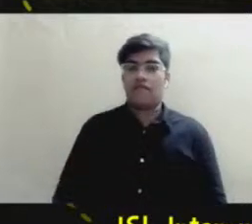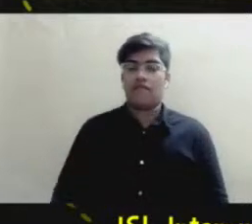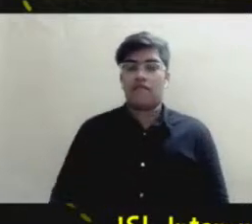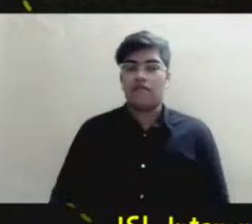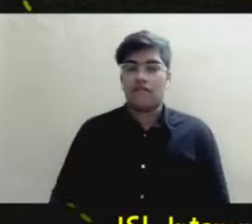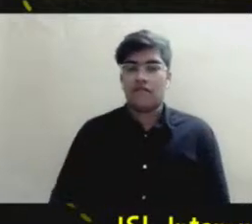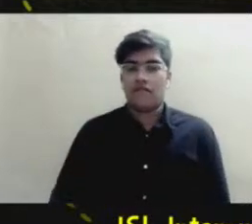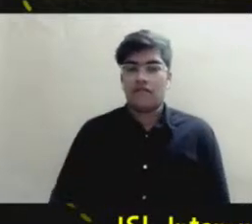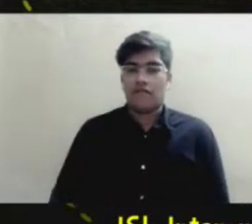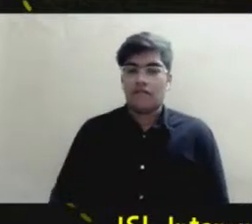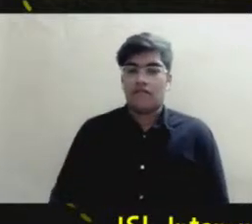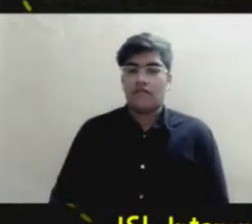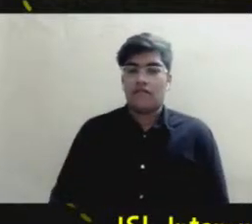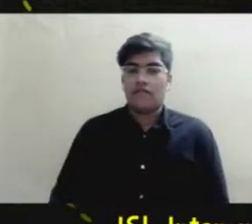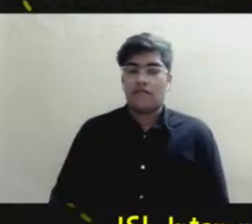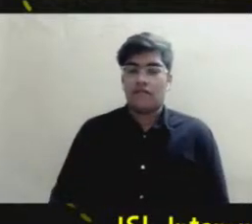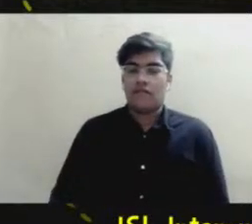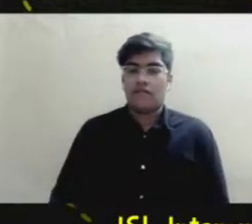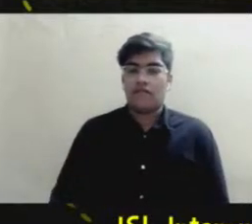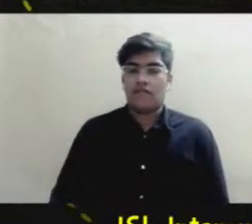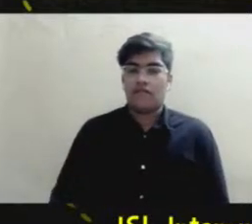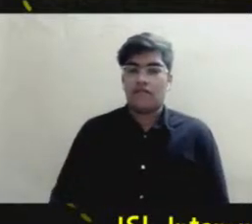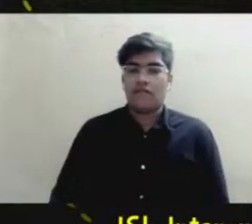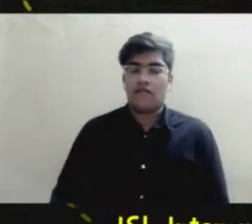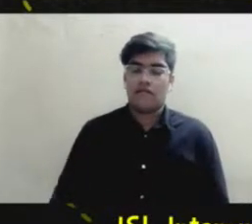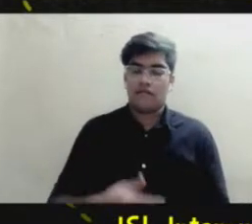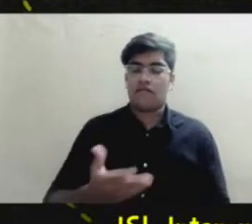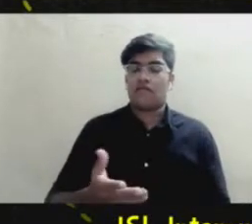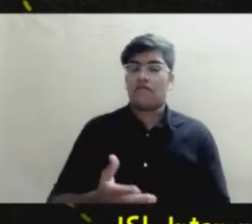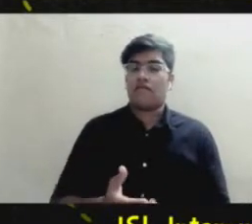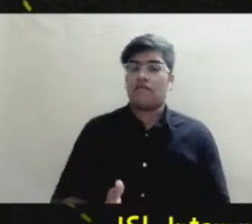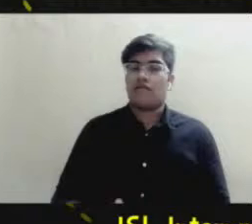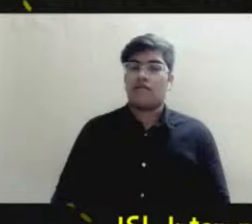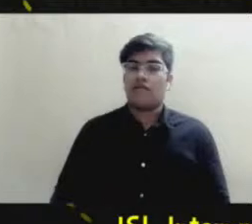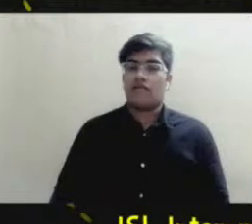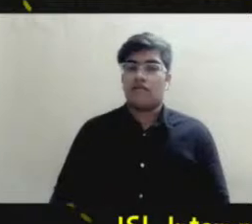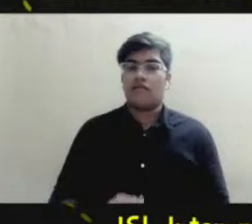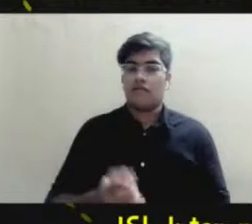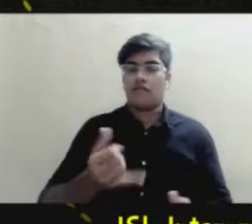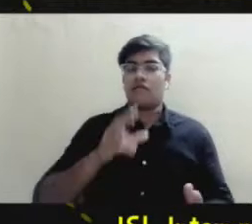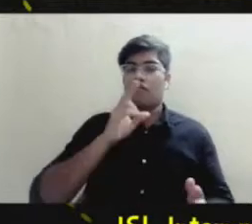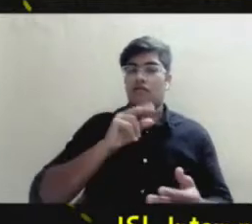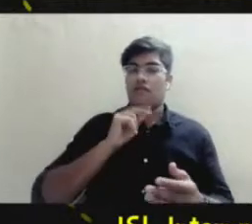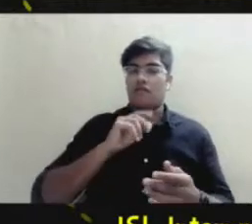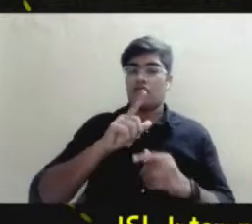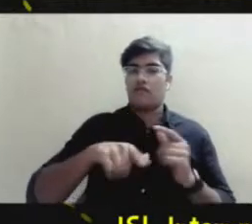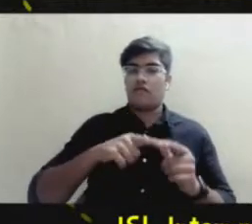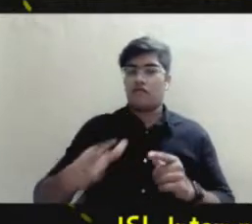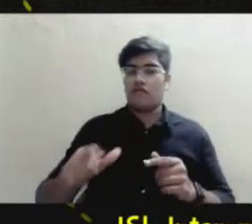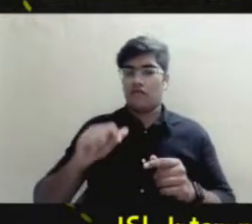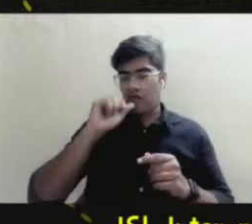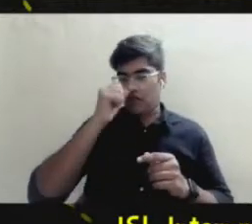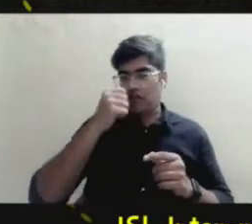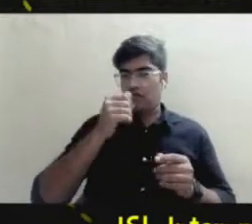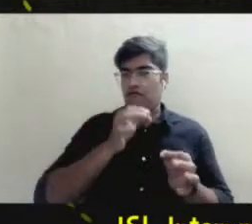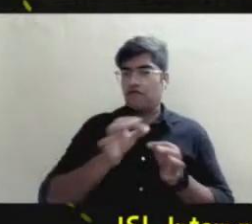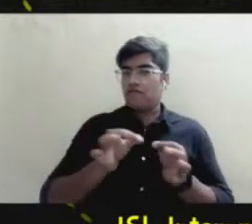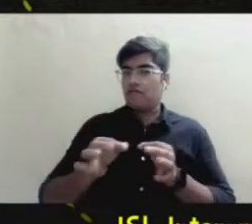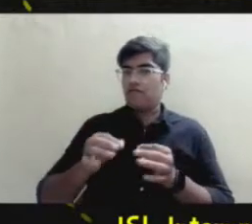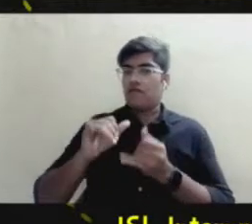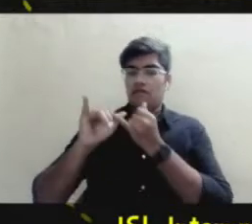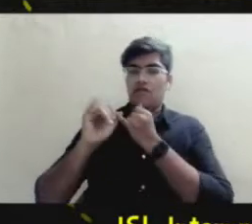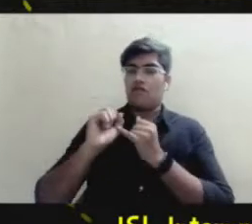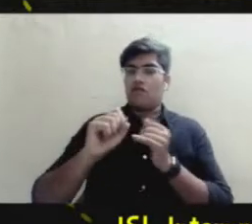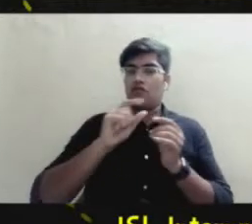रूप निधान सुंदरता की पुंज प्रगट तन पटतर त्रिया न आन. And then